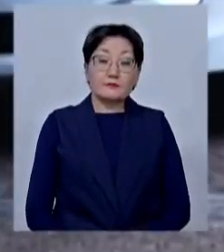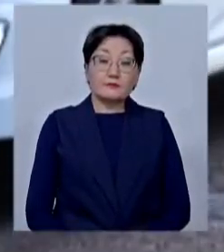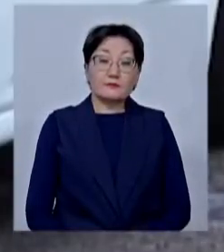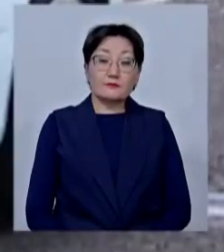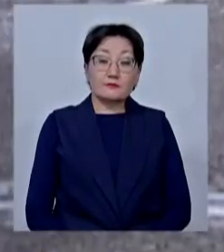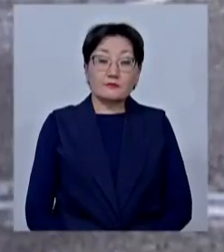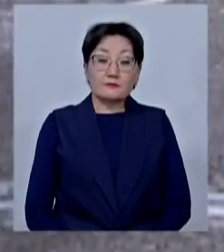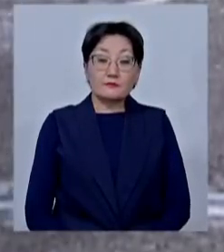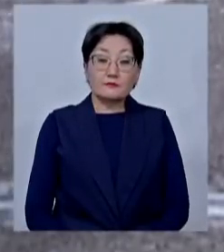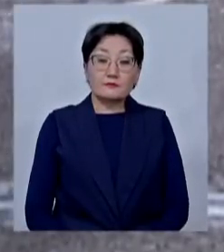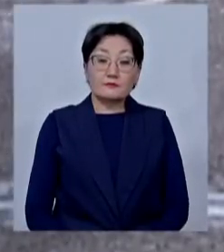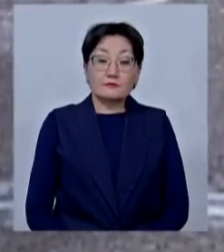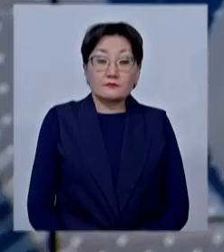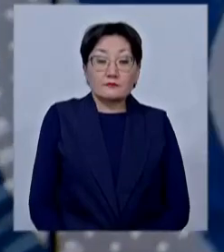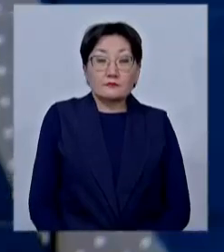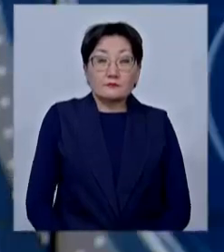Тараз.